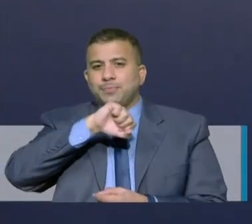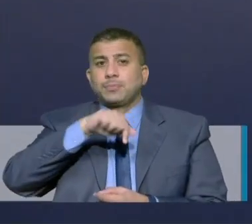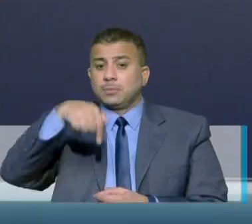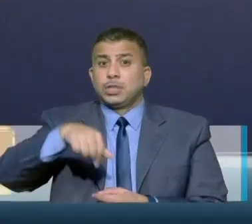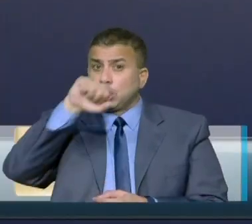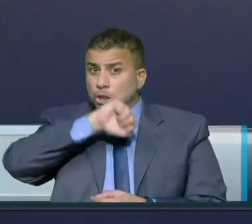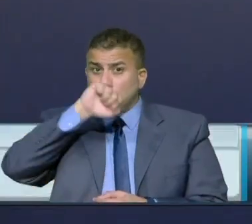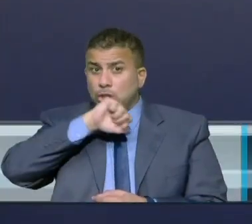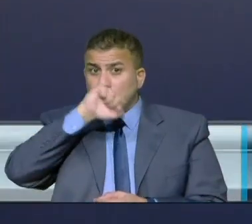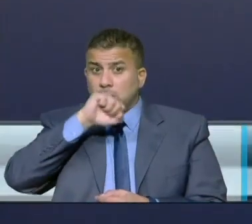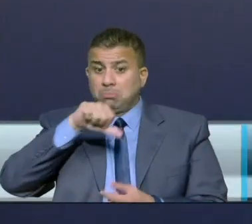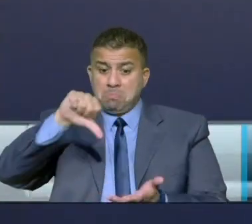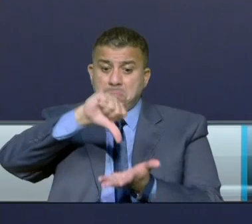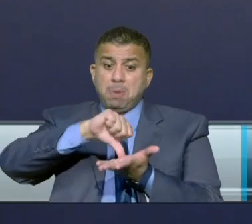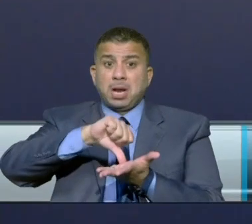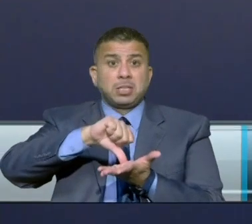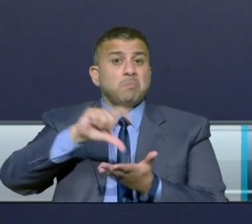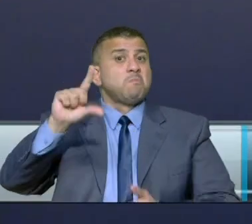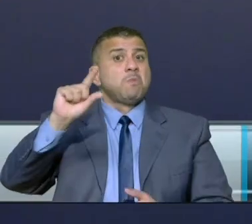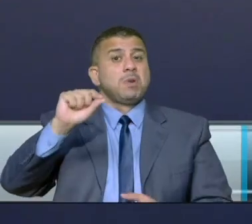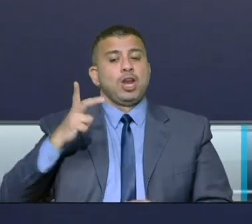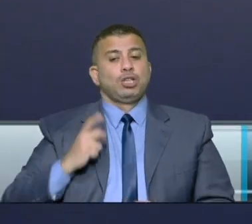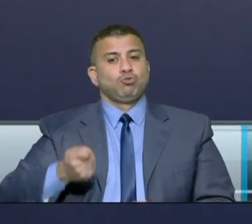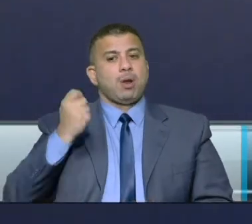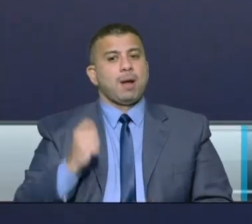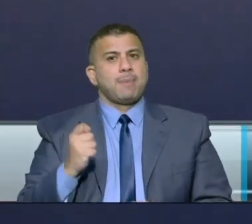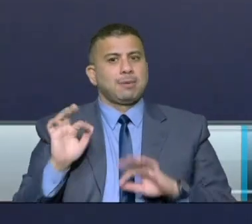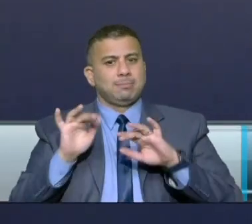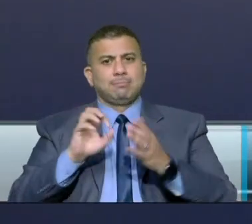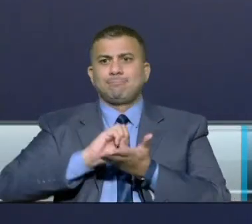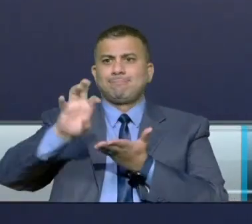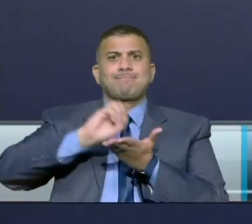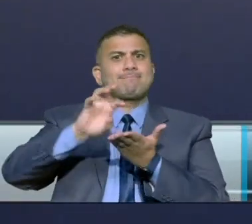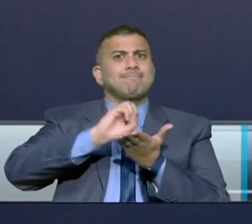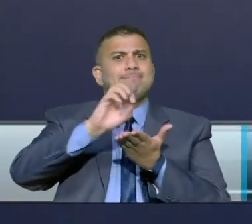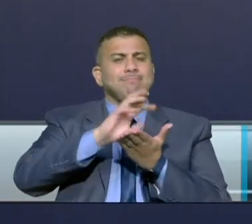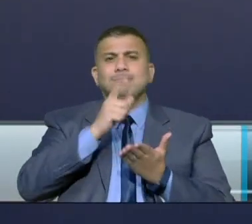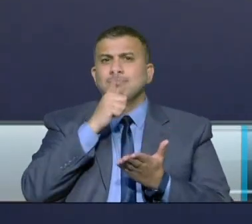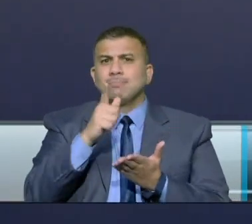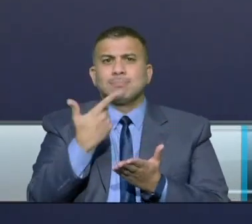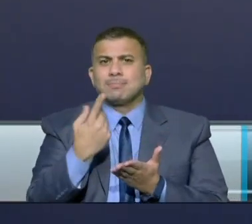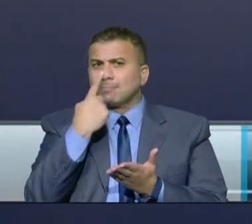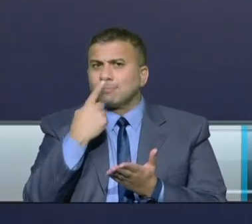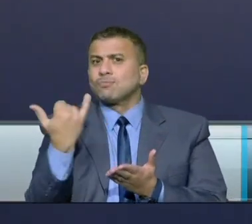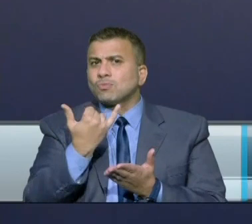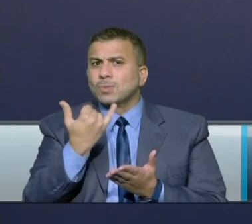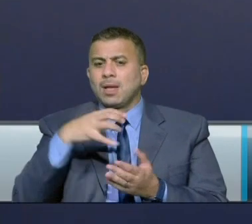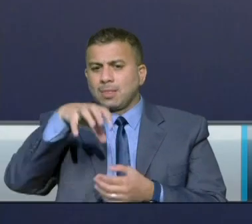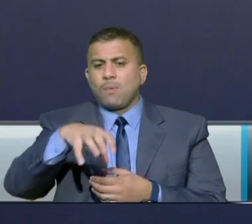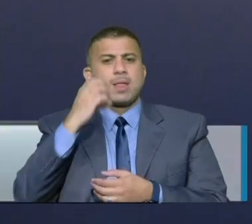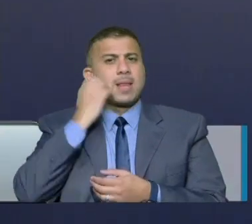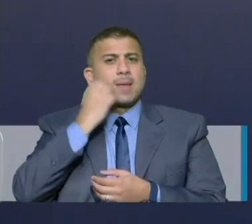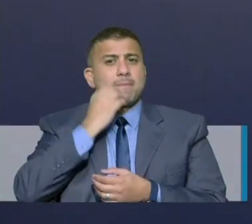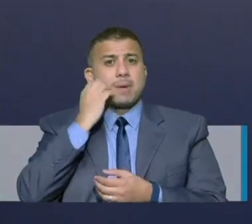الشارقة اليوم هي المركز المثالي لكل رجال الأعمال الإيطاليين لتصدير منتجاتهم، ليس فقط لتلبية احتياجات دولة